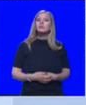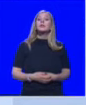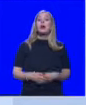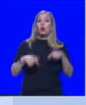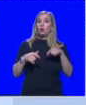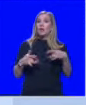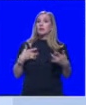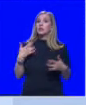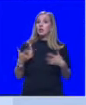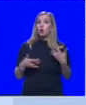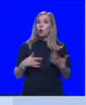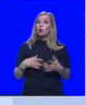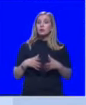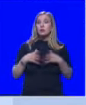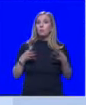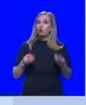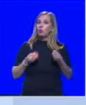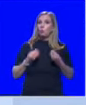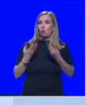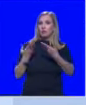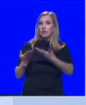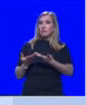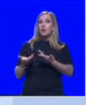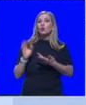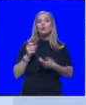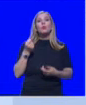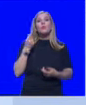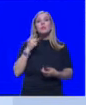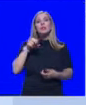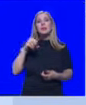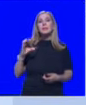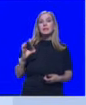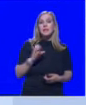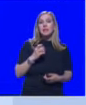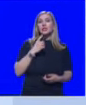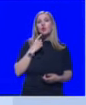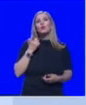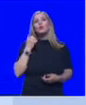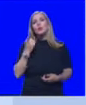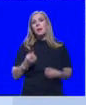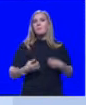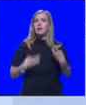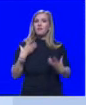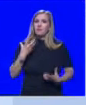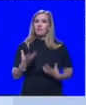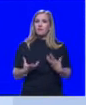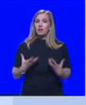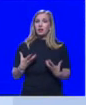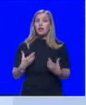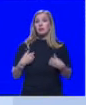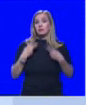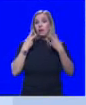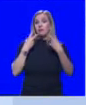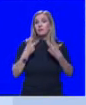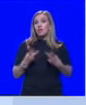Тази роля определено по-ще му отива, отколкото председател на ДПС. Защото там е във вихъра си и сме